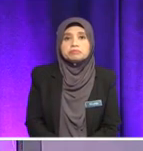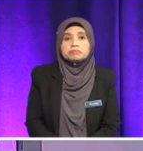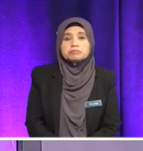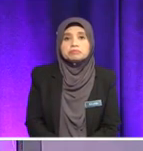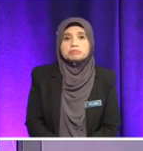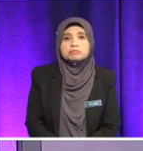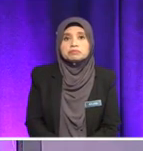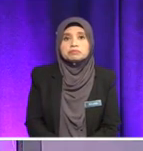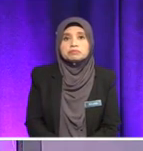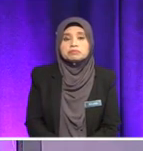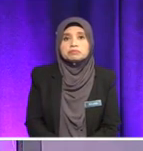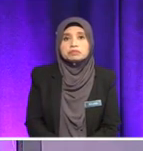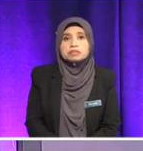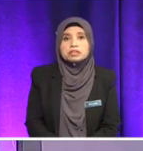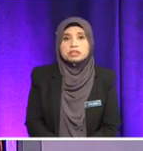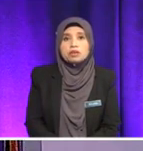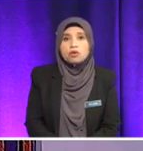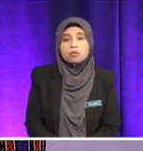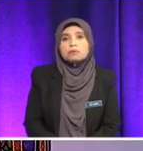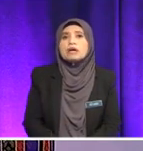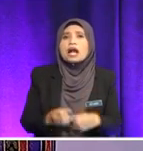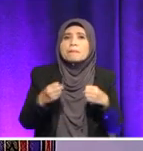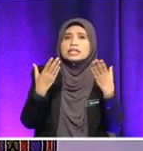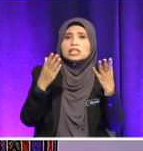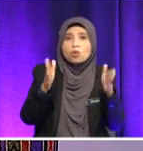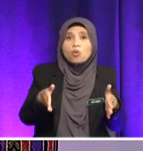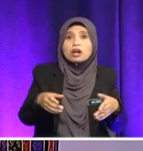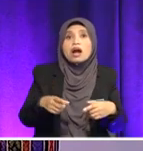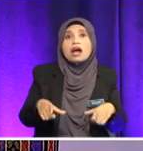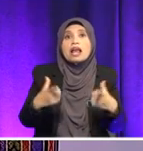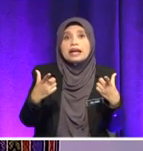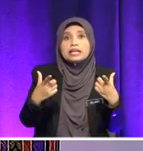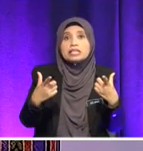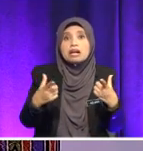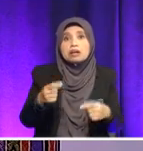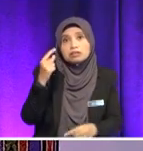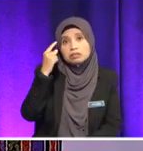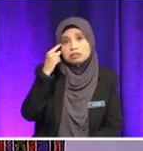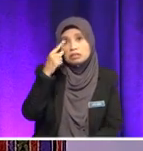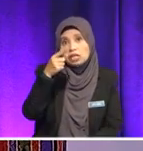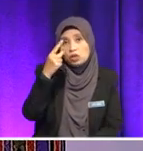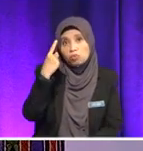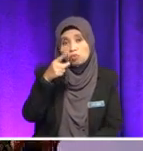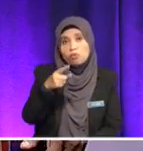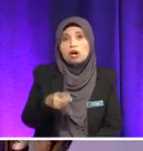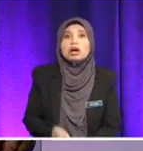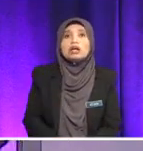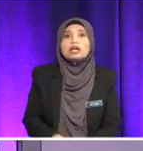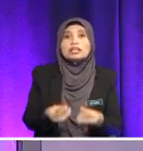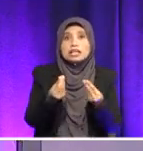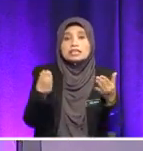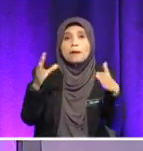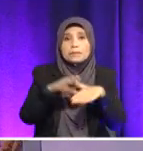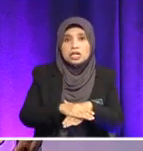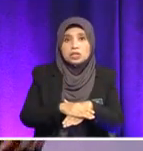reaksi daripada berbagai pihak terhadap draft pelembagaan persekutuan tanah Melayu yang ini saya